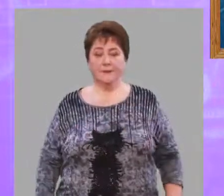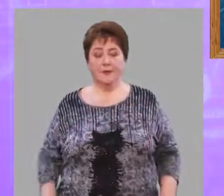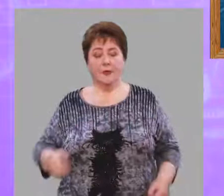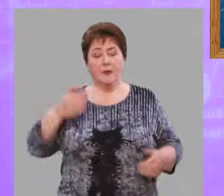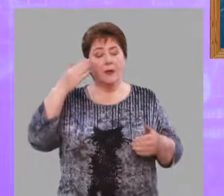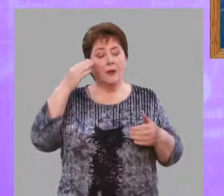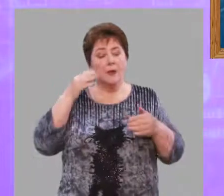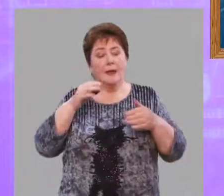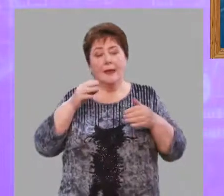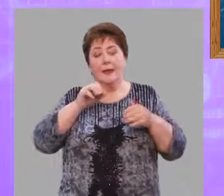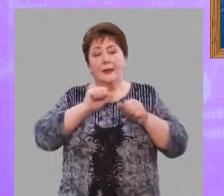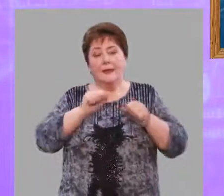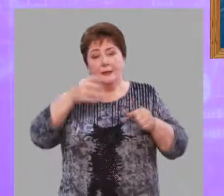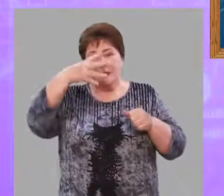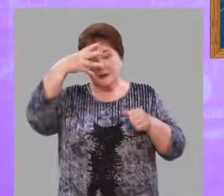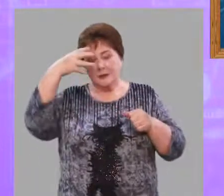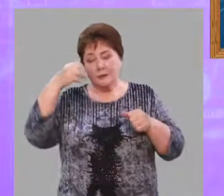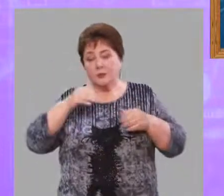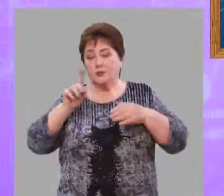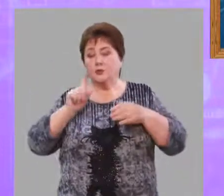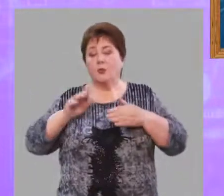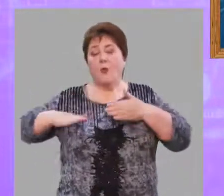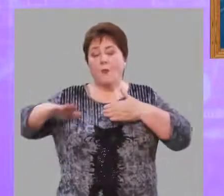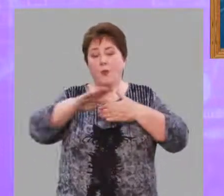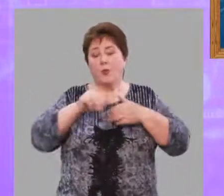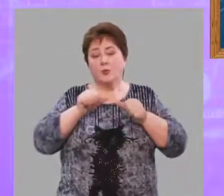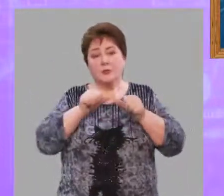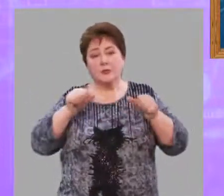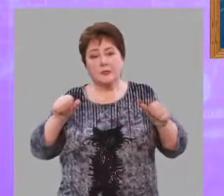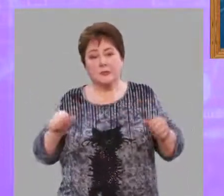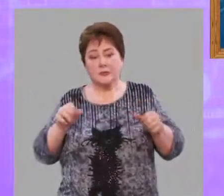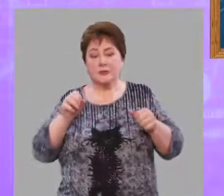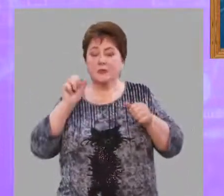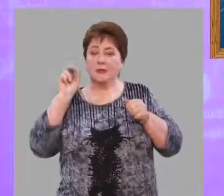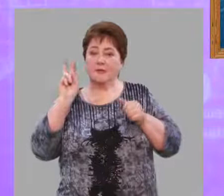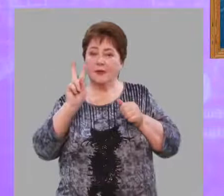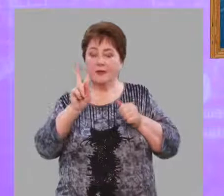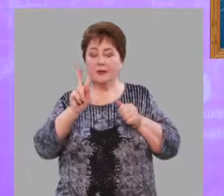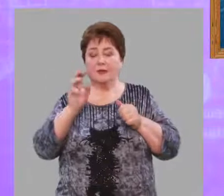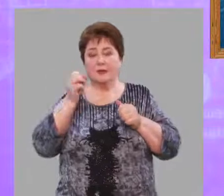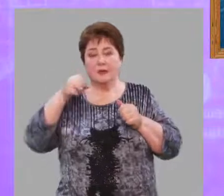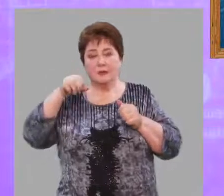Не забудьте, что площадь измеряется в квадратных единицах измерения.